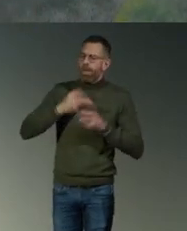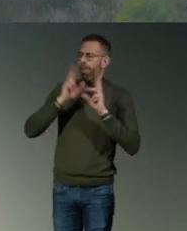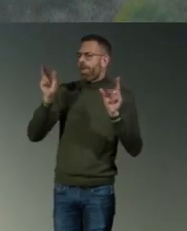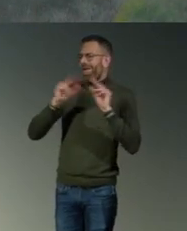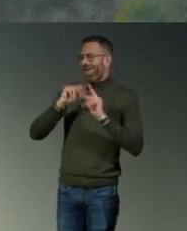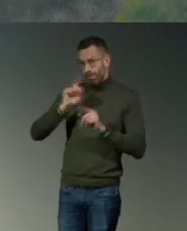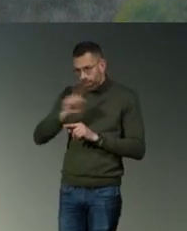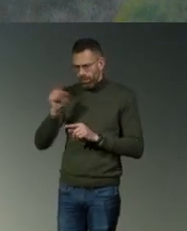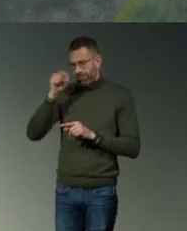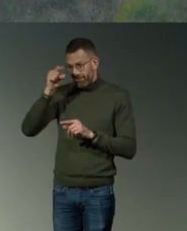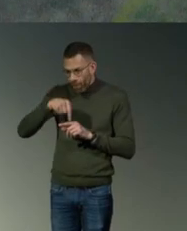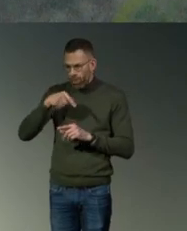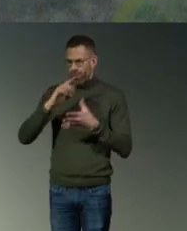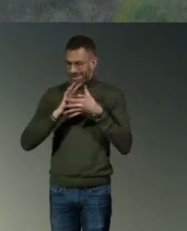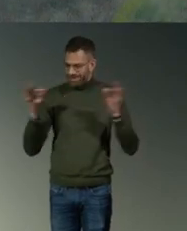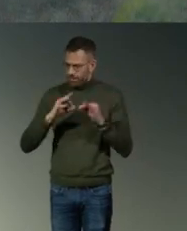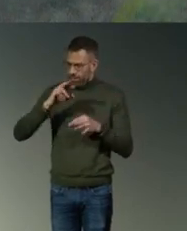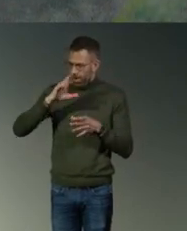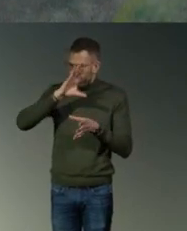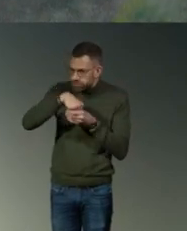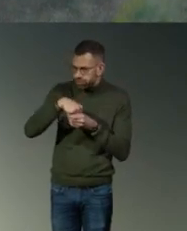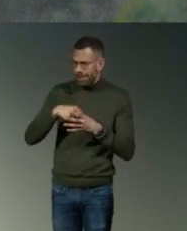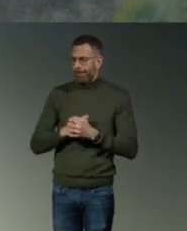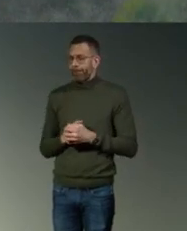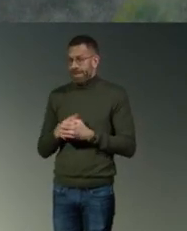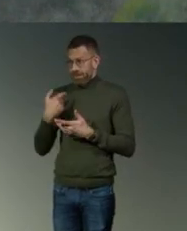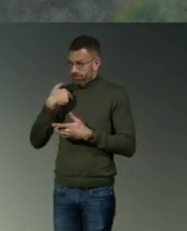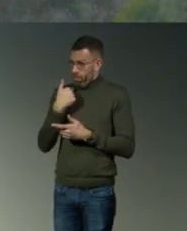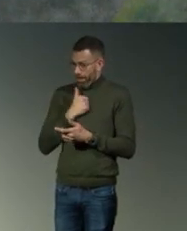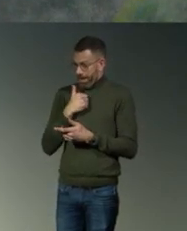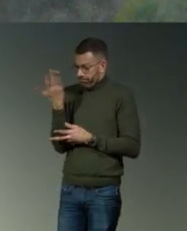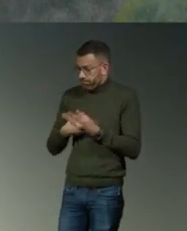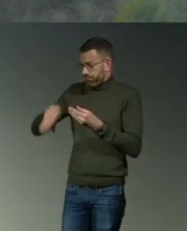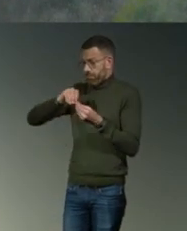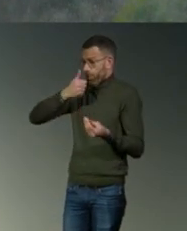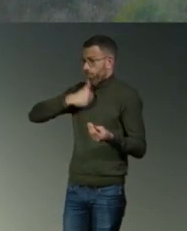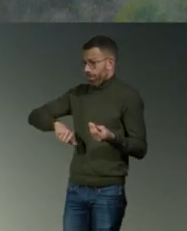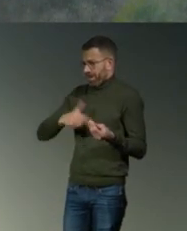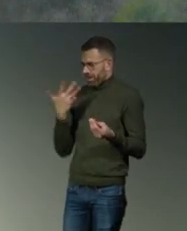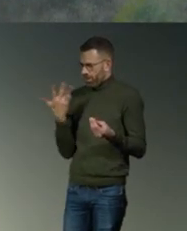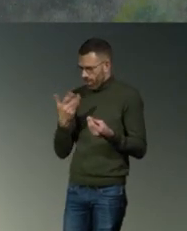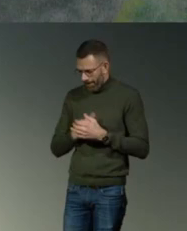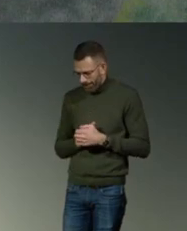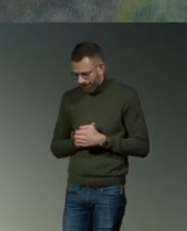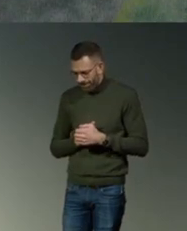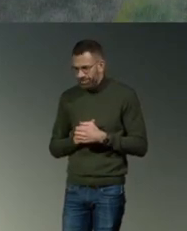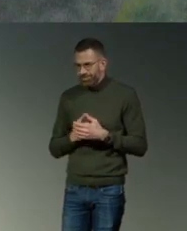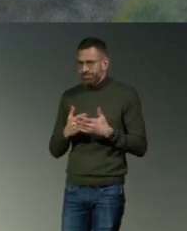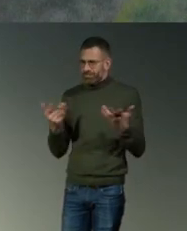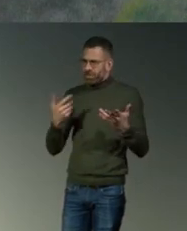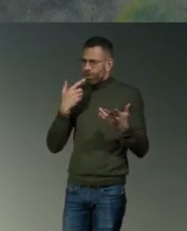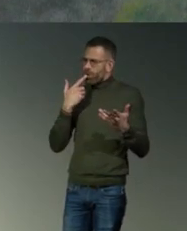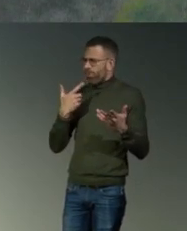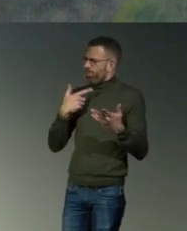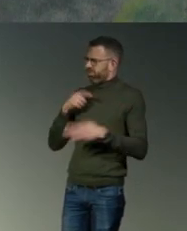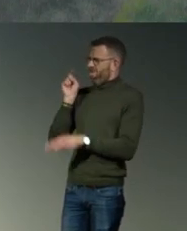sur divers thèmes. Et moi, je me suis mis une contrainte supplémentaire qui était de ne pas cracher dans la soupe,